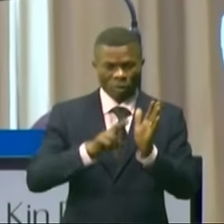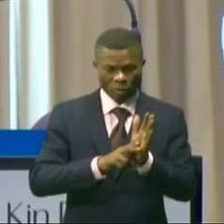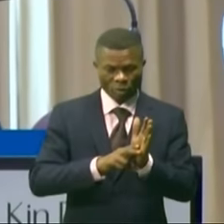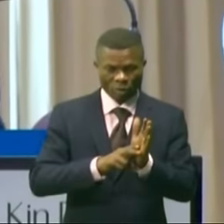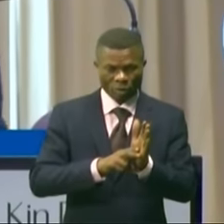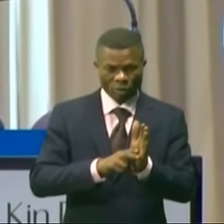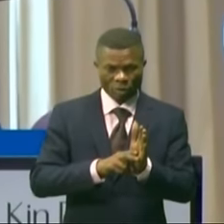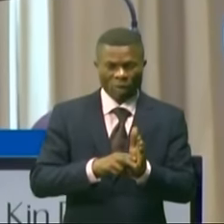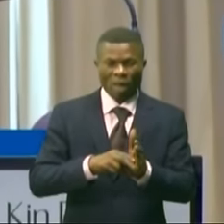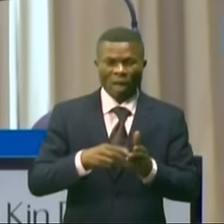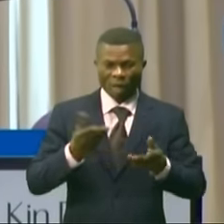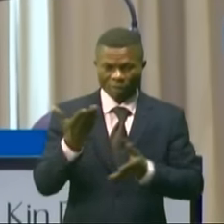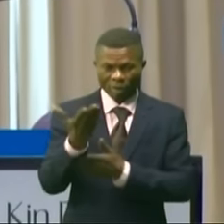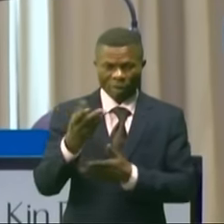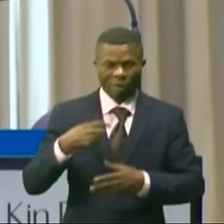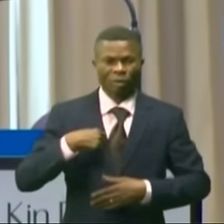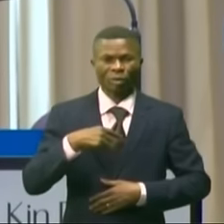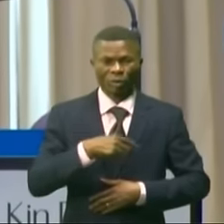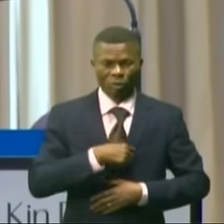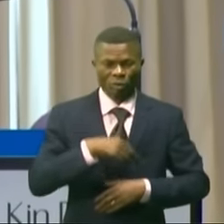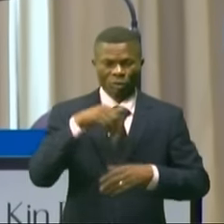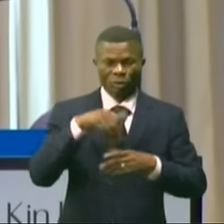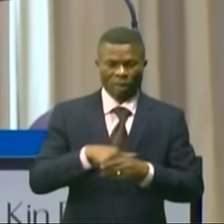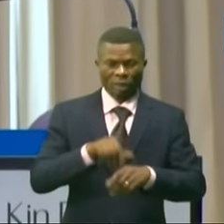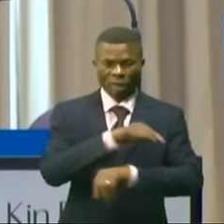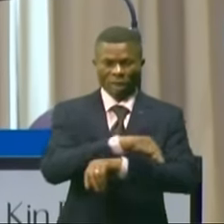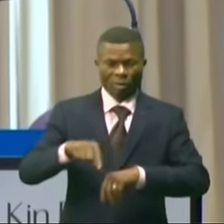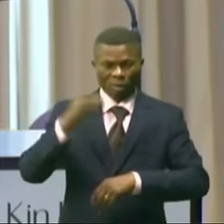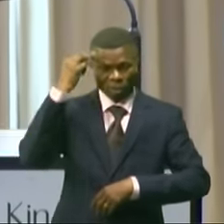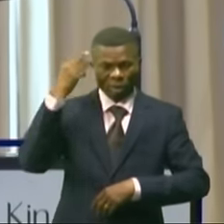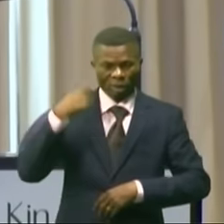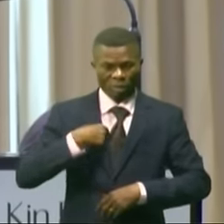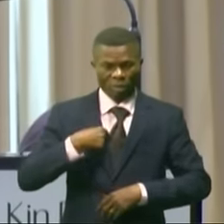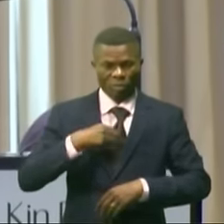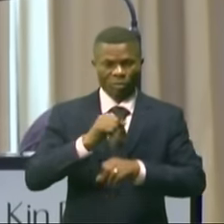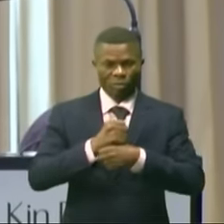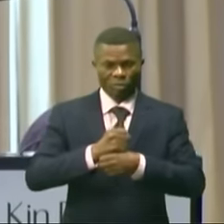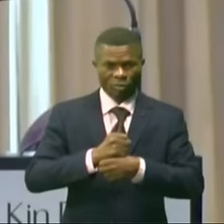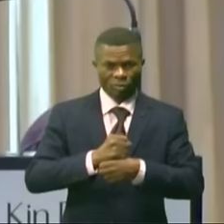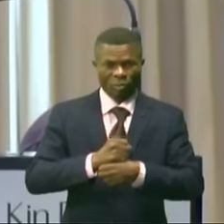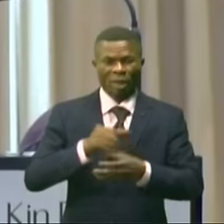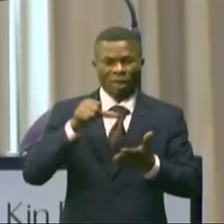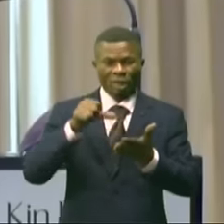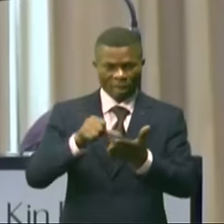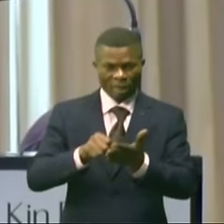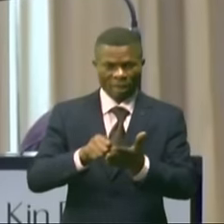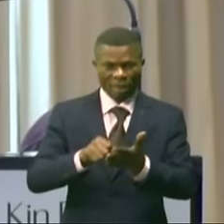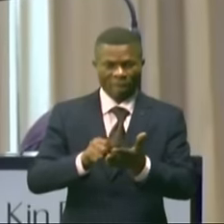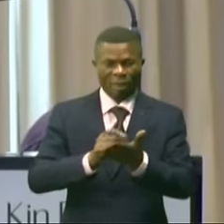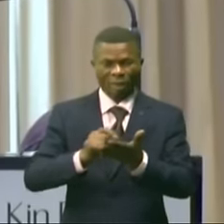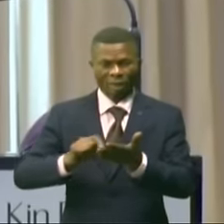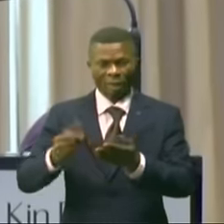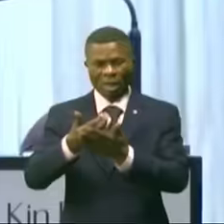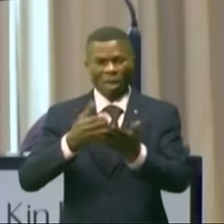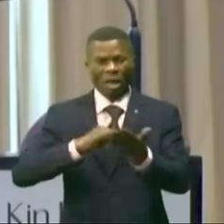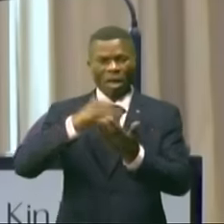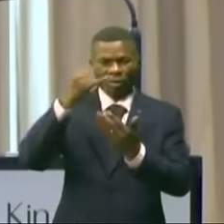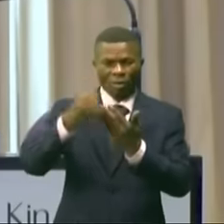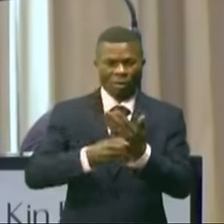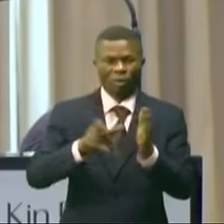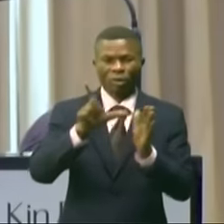votre coordination à travers mon ministère a initié la rédaction d'un avant projet de